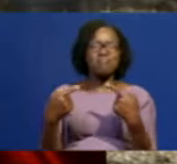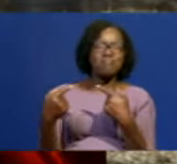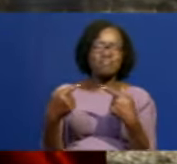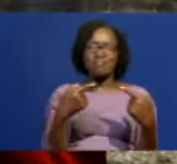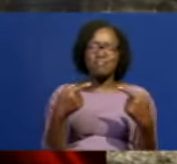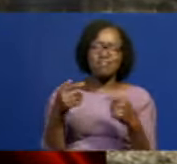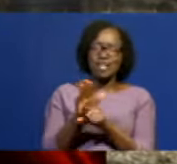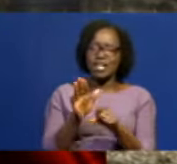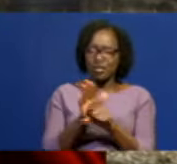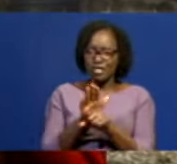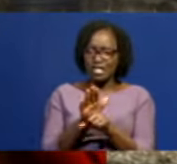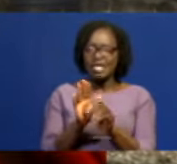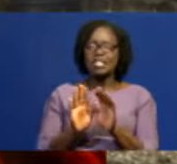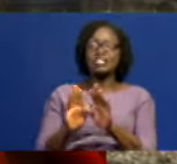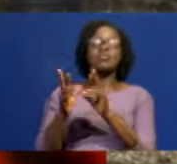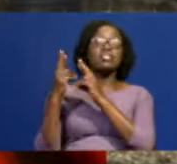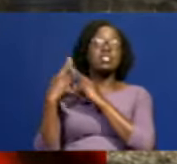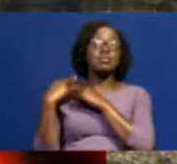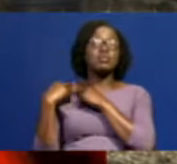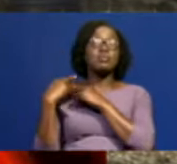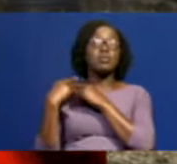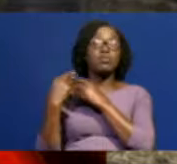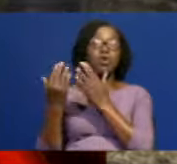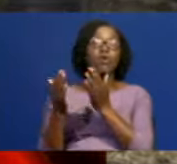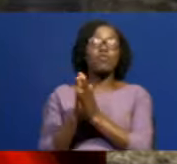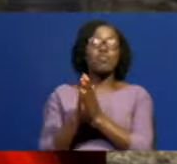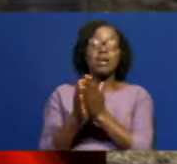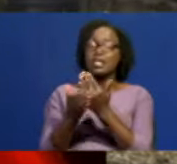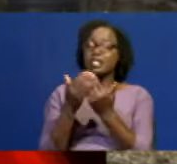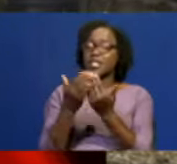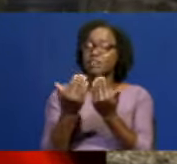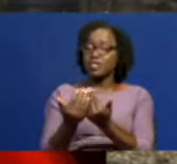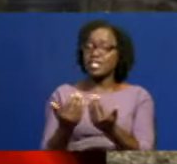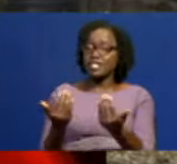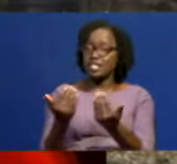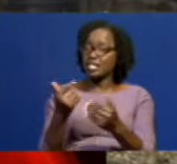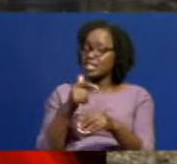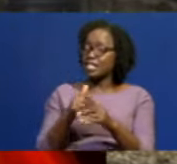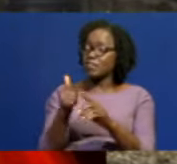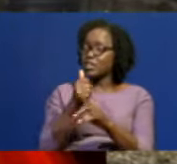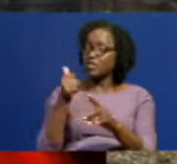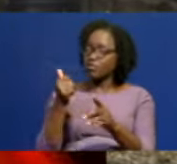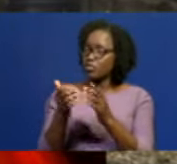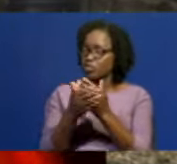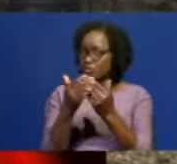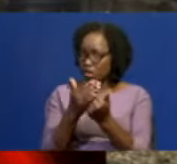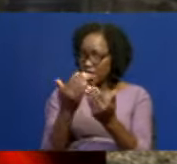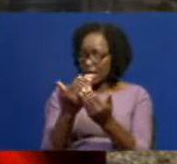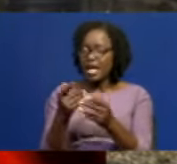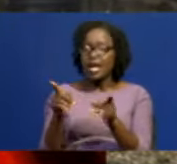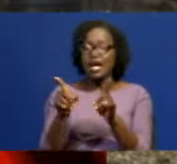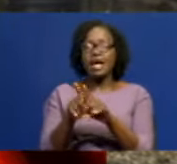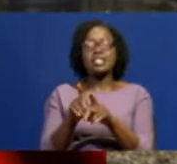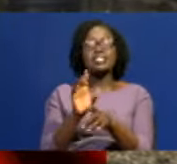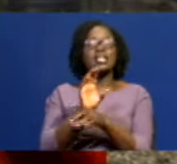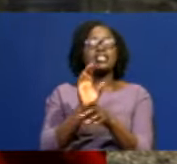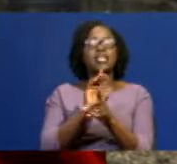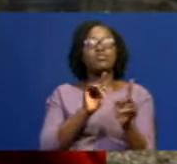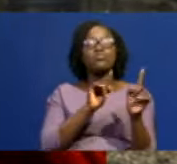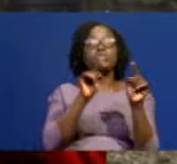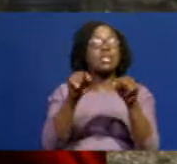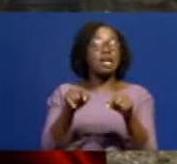Familia zimeacha majukumu ya kulea watoto wao. Sasa wakati wamekataa kuwalea, na sisi kama kanisa inaingilia